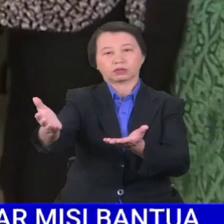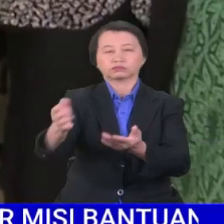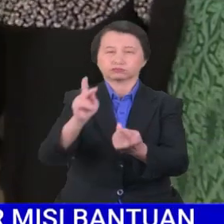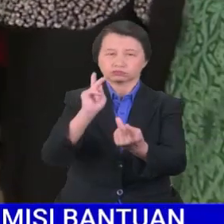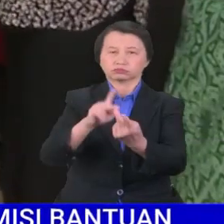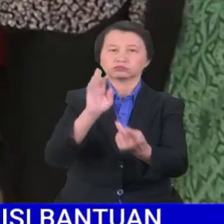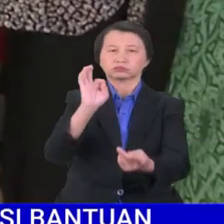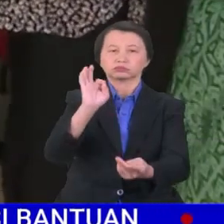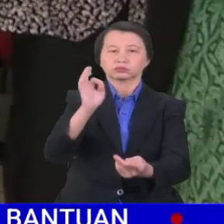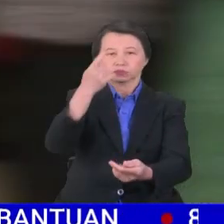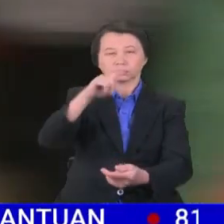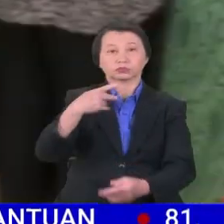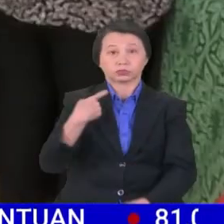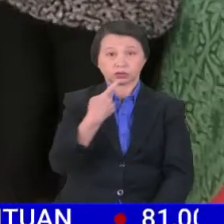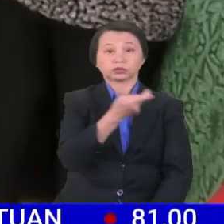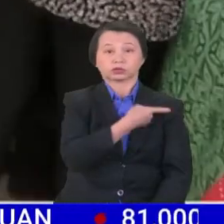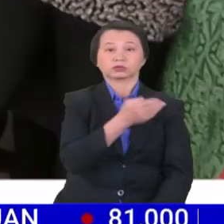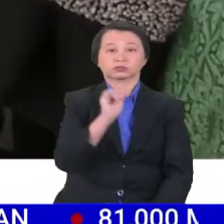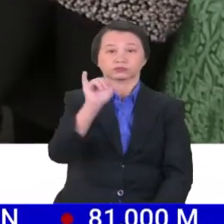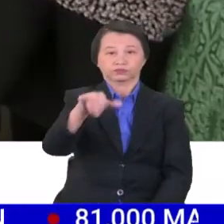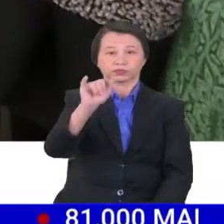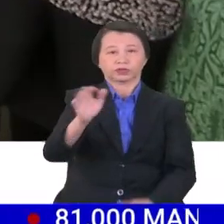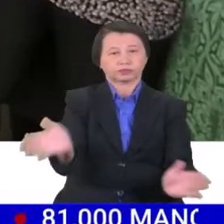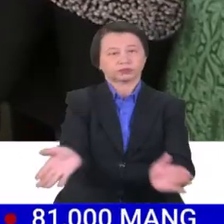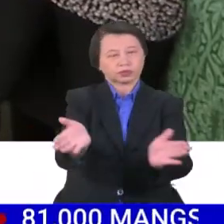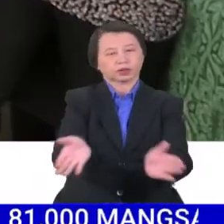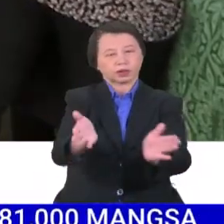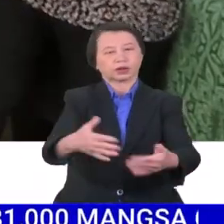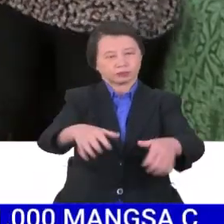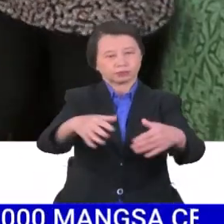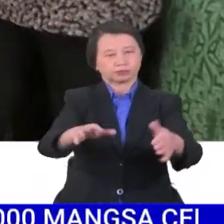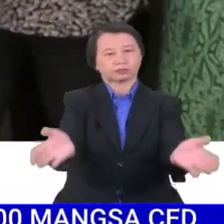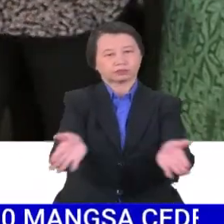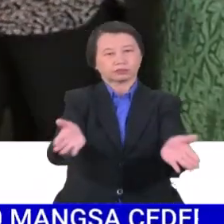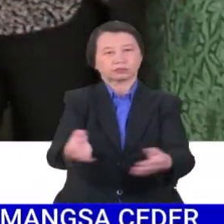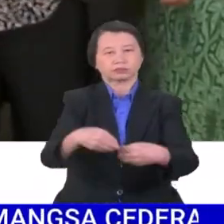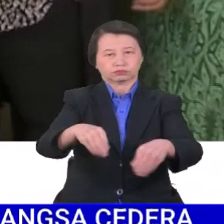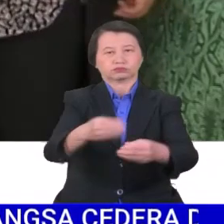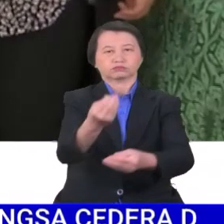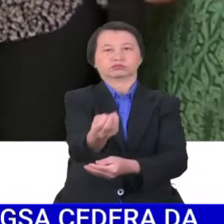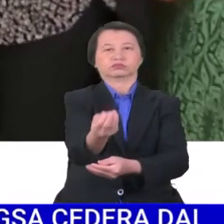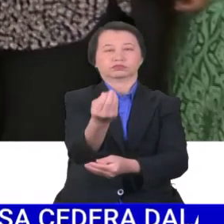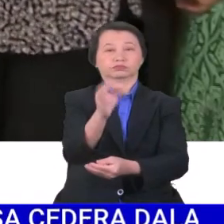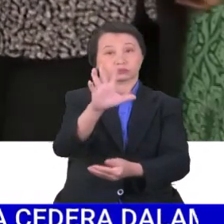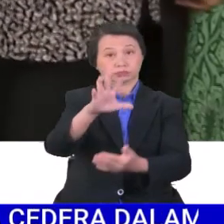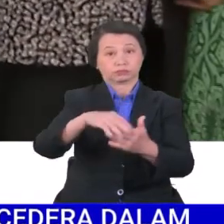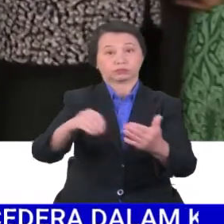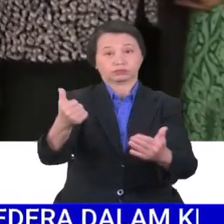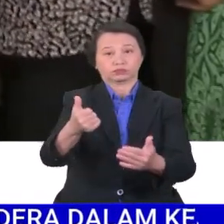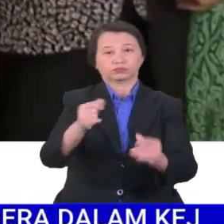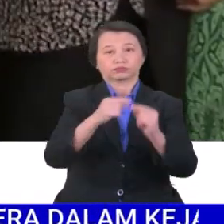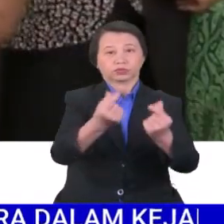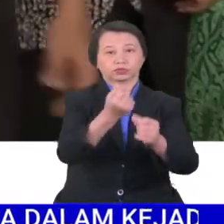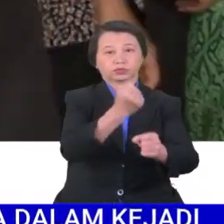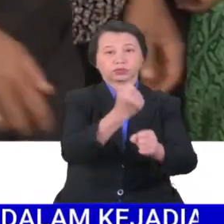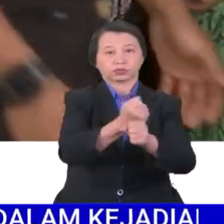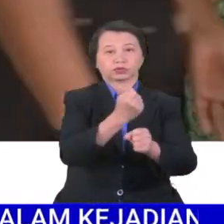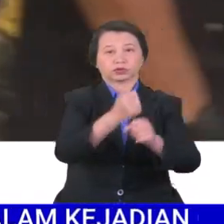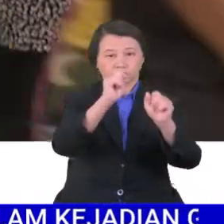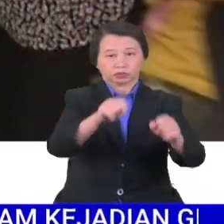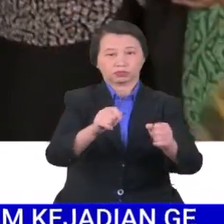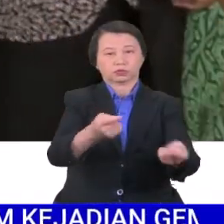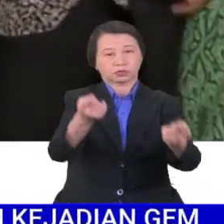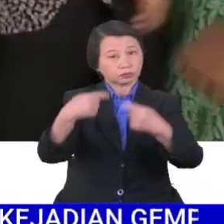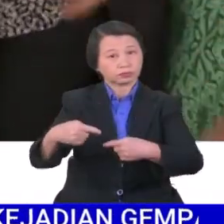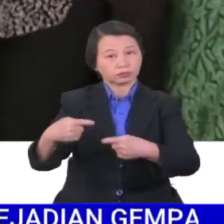berpatutan lah untuk kami. Memang digalakkan lah untuk buat inisiatif macam ni kan. Untuk golongan yang bekerja pun boleh,